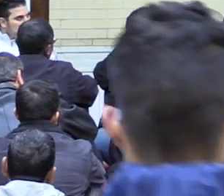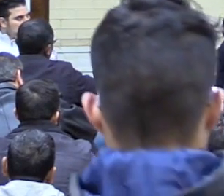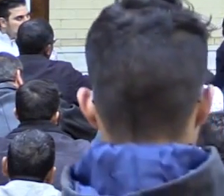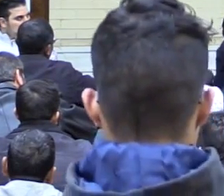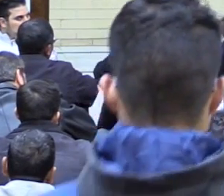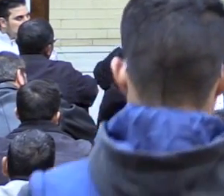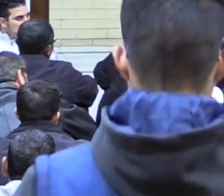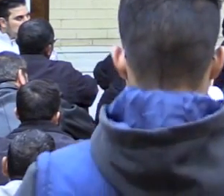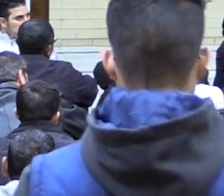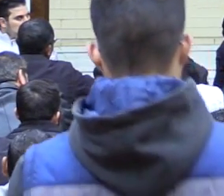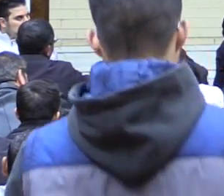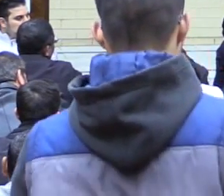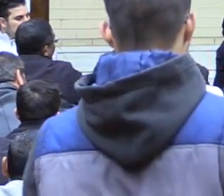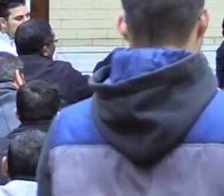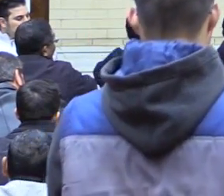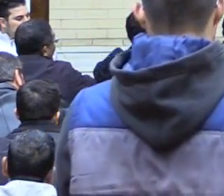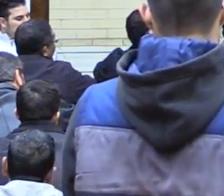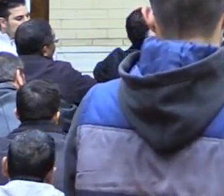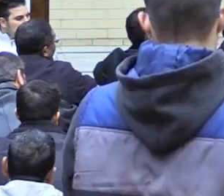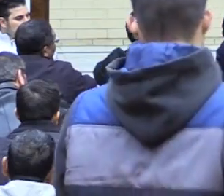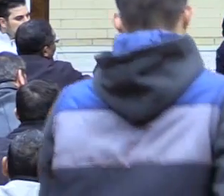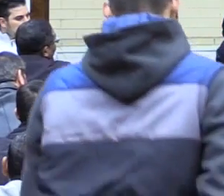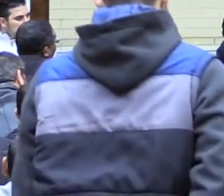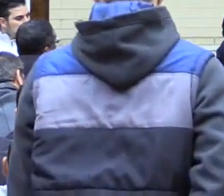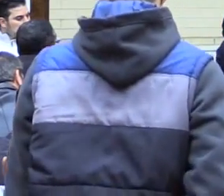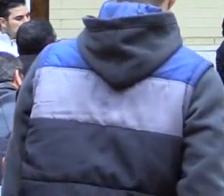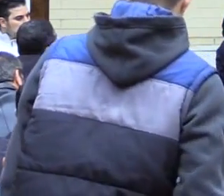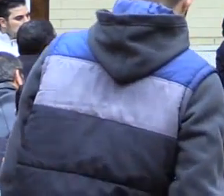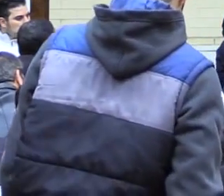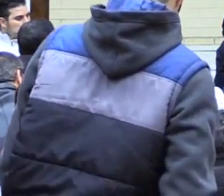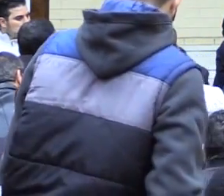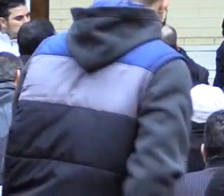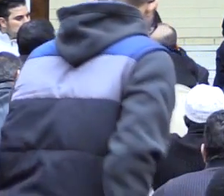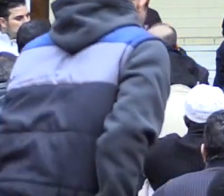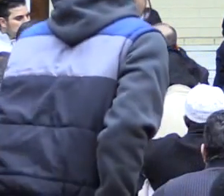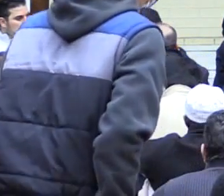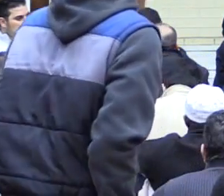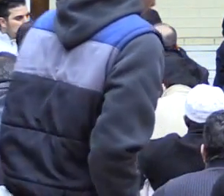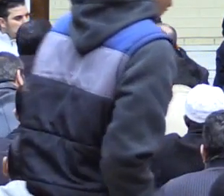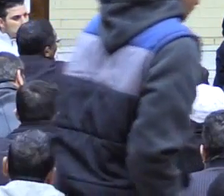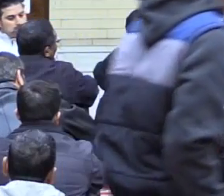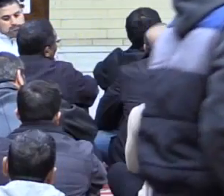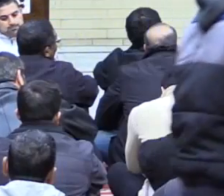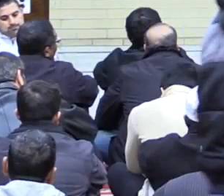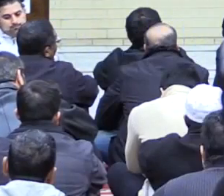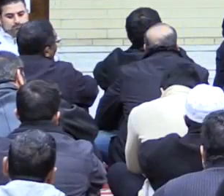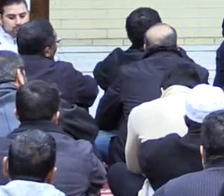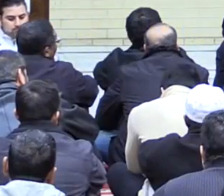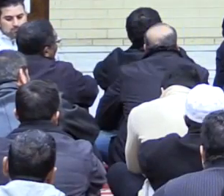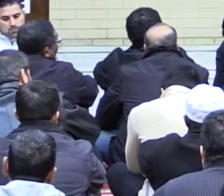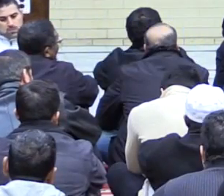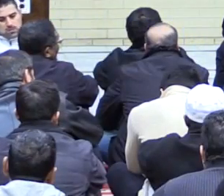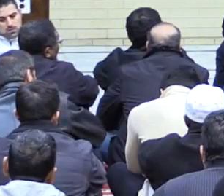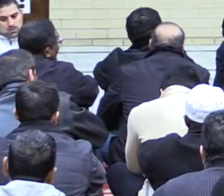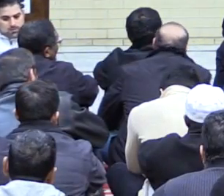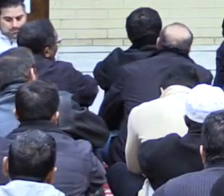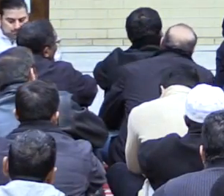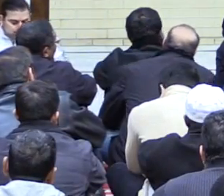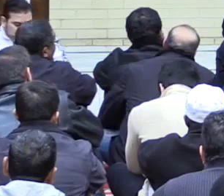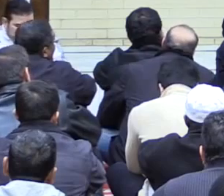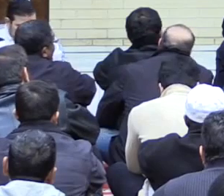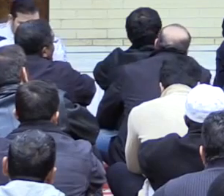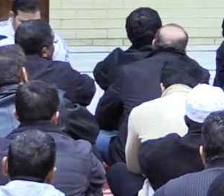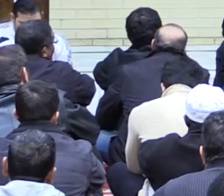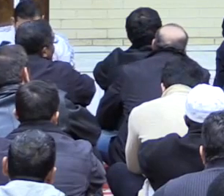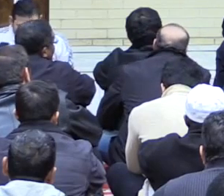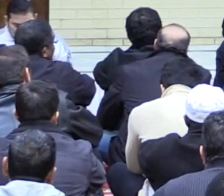عبده ورسوله وصفوته من خلقه وحبيبه قد بلغ الرسالة وأدى الأمانة ونصح الأمة